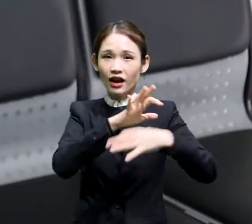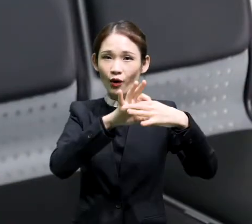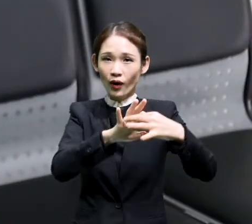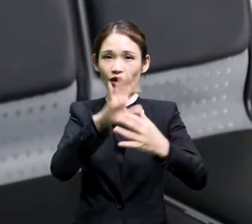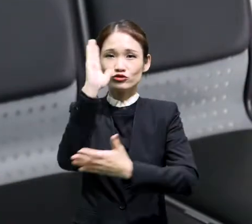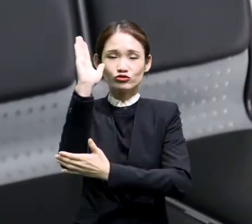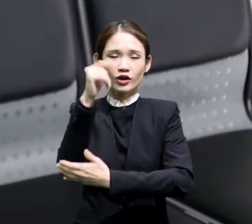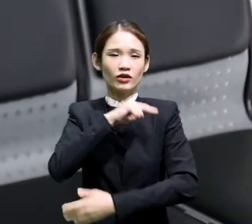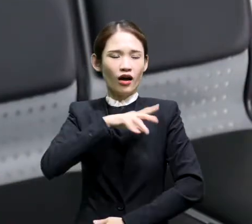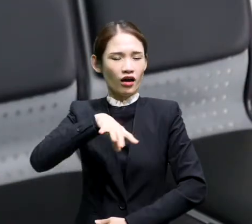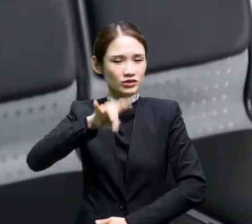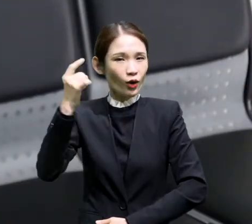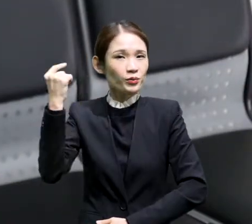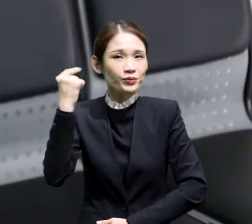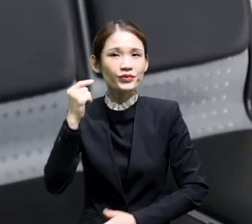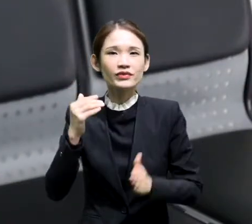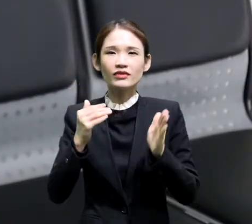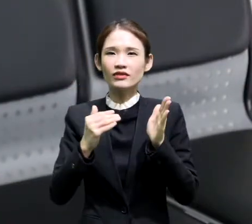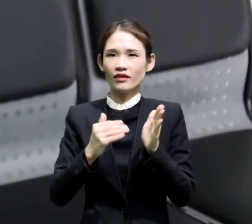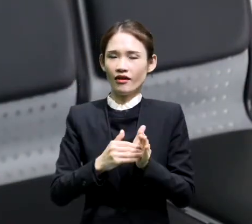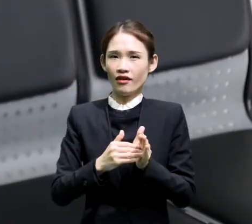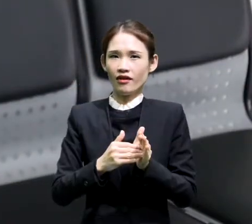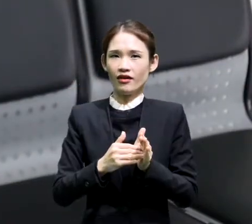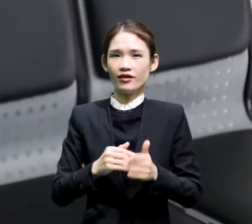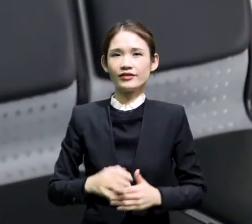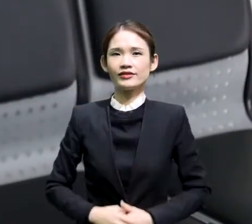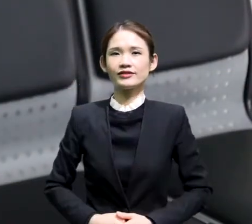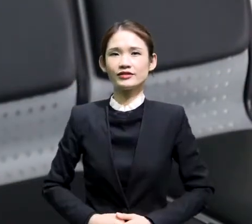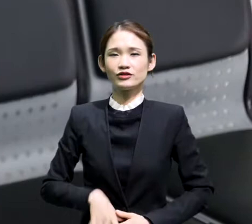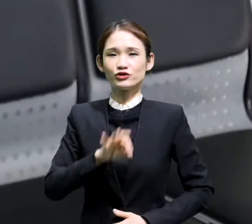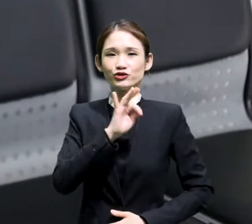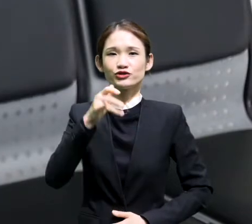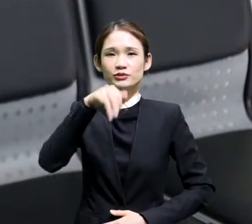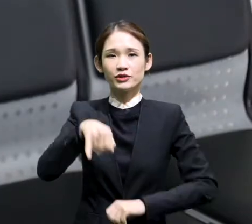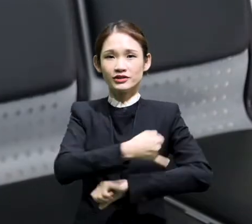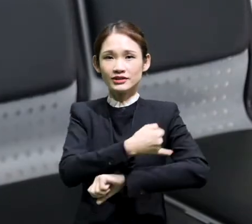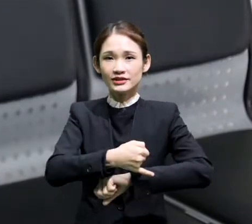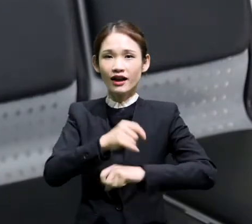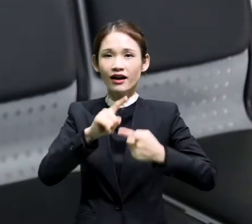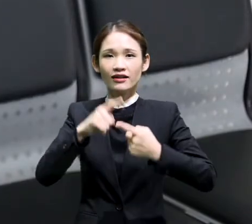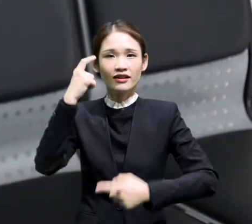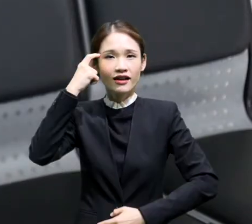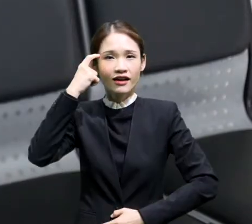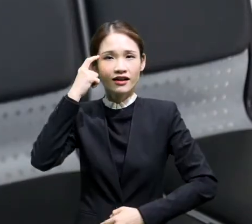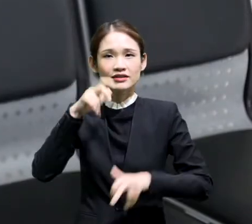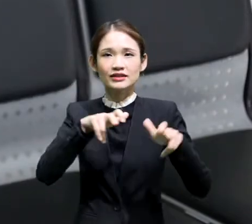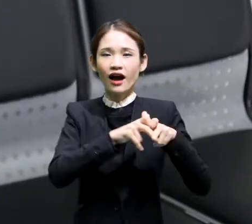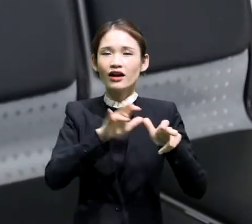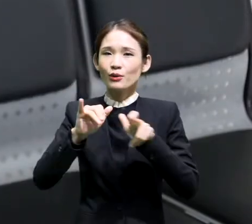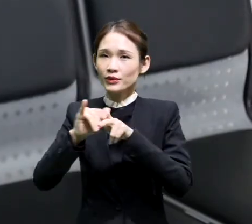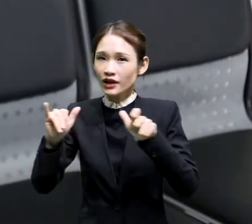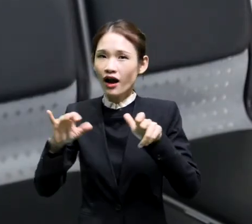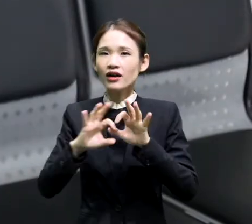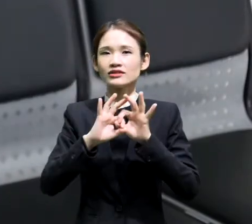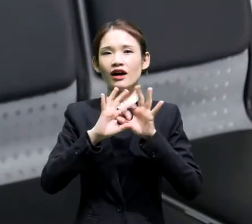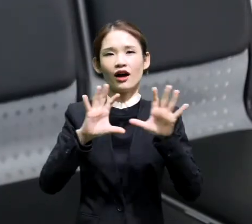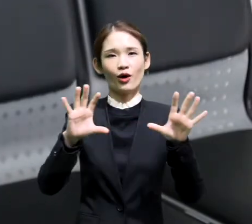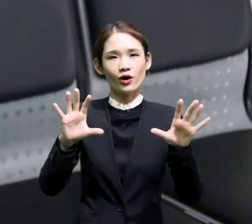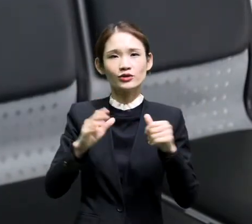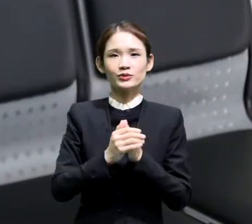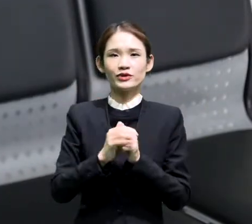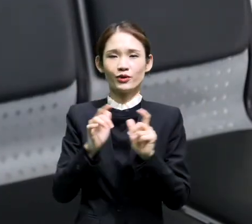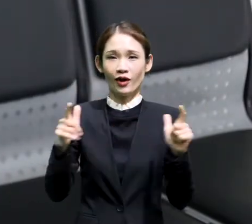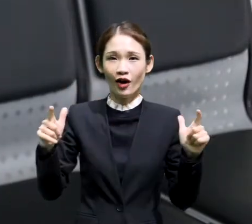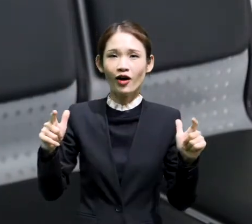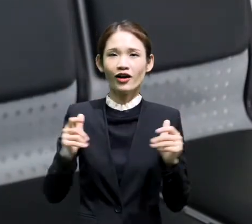chỉ lần đầu tiên là nhóm đã bàn lưu âm vị viện đang thấy có chỉ cầm đặt mũi đại thứ mấy đã chặt tục thà chỉ cầm đặt mũi đã cho rùm được